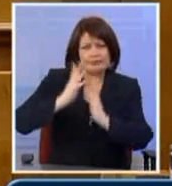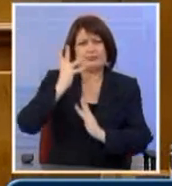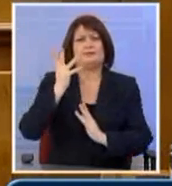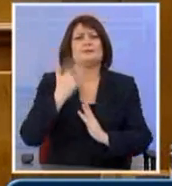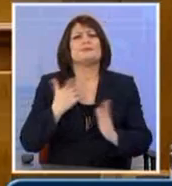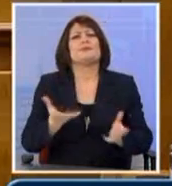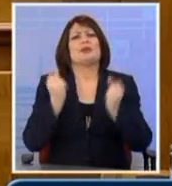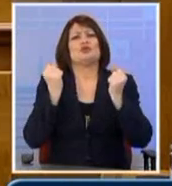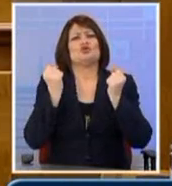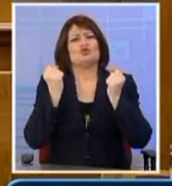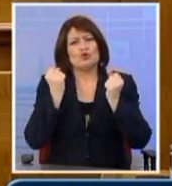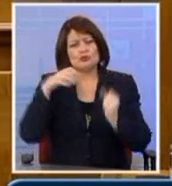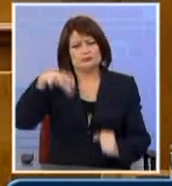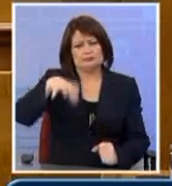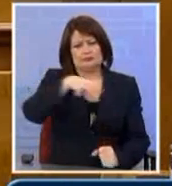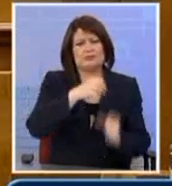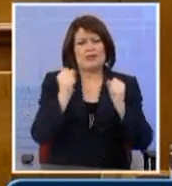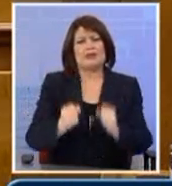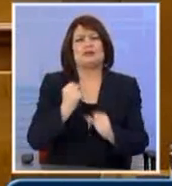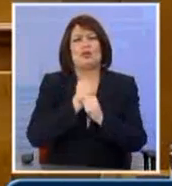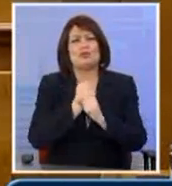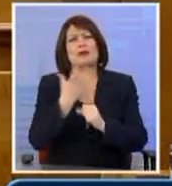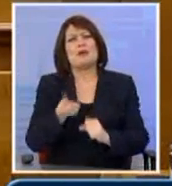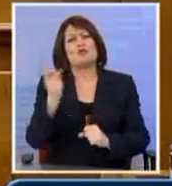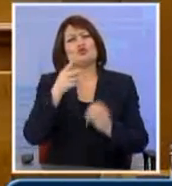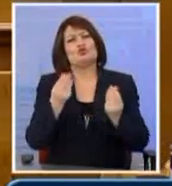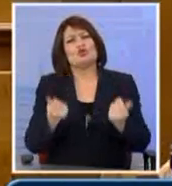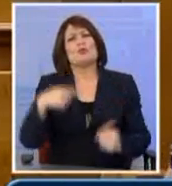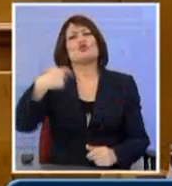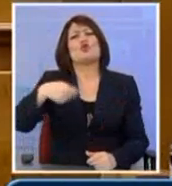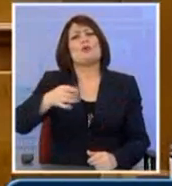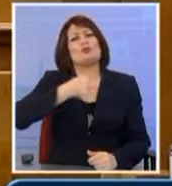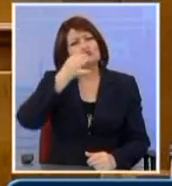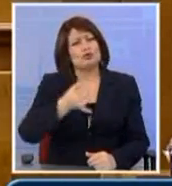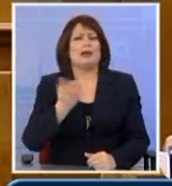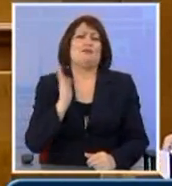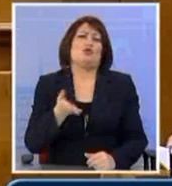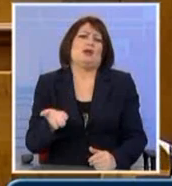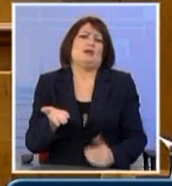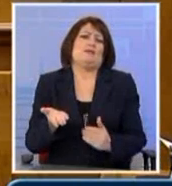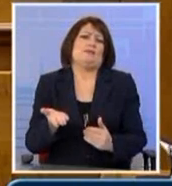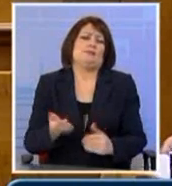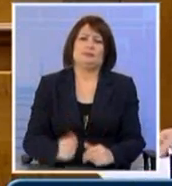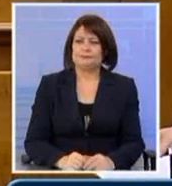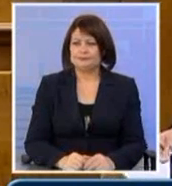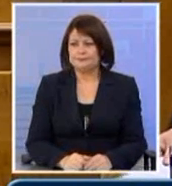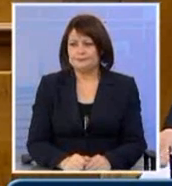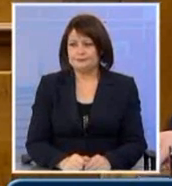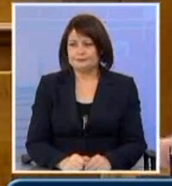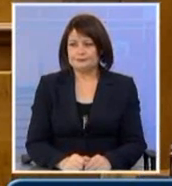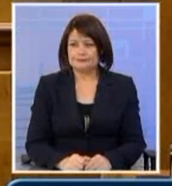διασώσει παραγωγικές μονάδες και θέσεις εργασίας, υπάρχουν μηχανισμοί νομικοί που δίνουν απάντηση.